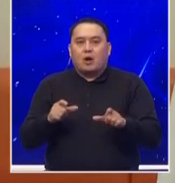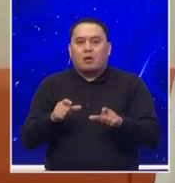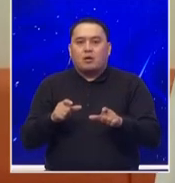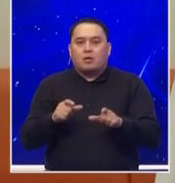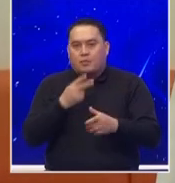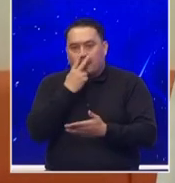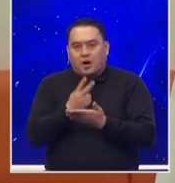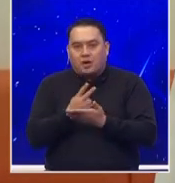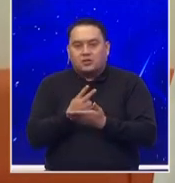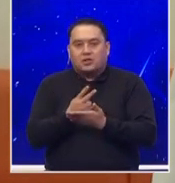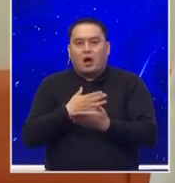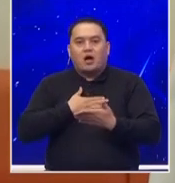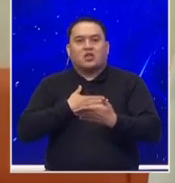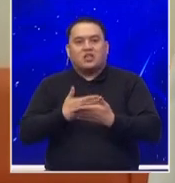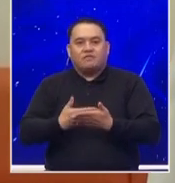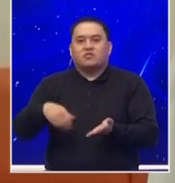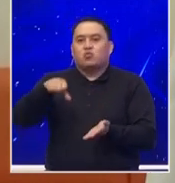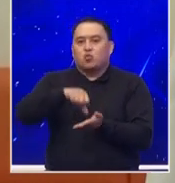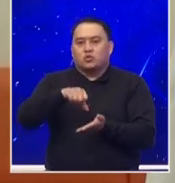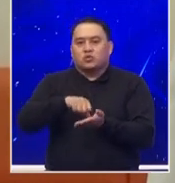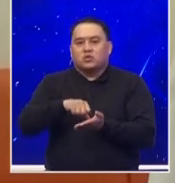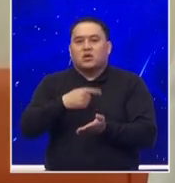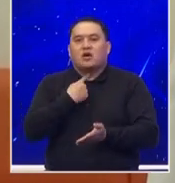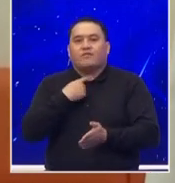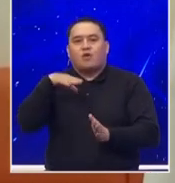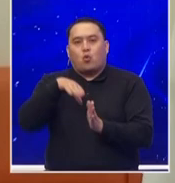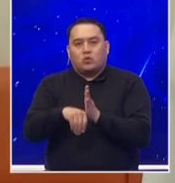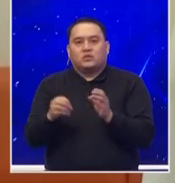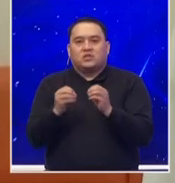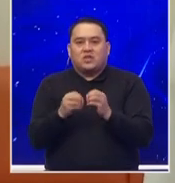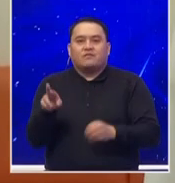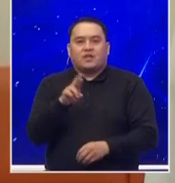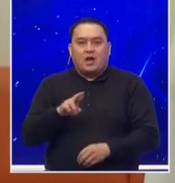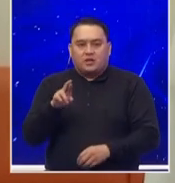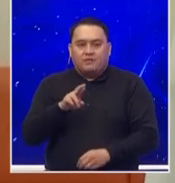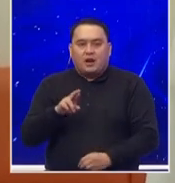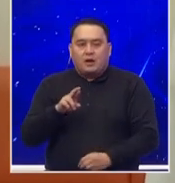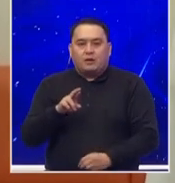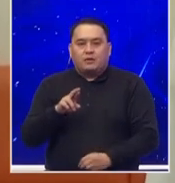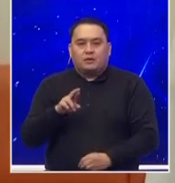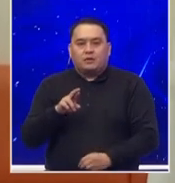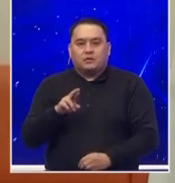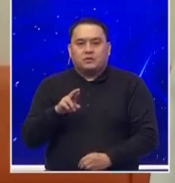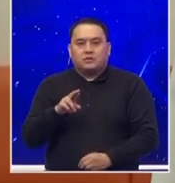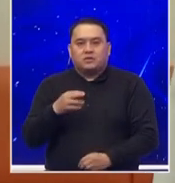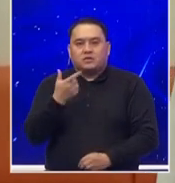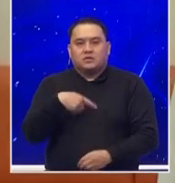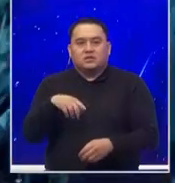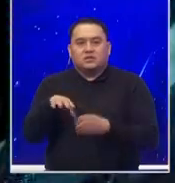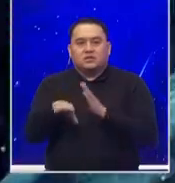свою гражданскую активность и отдать свой голос 10 января и сделать свой